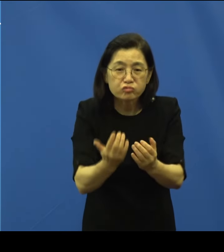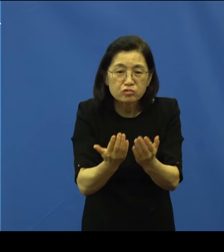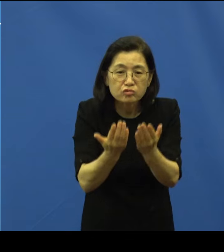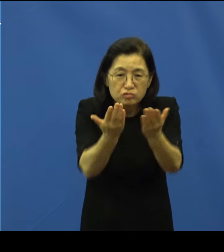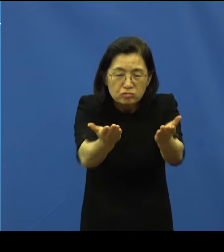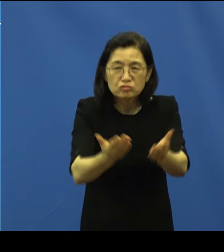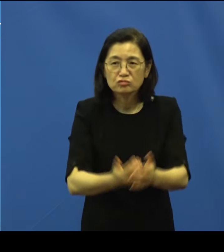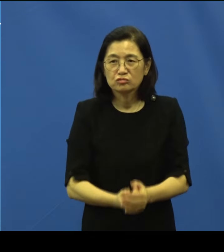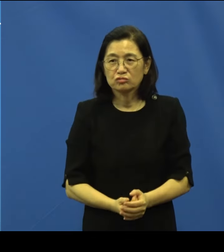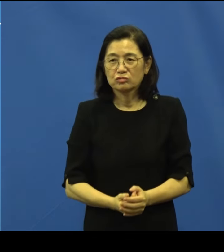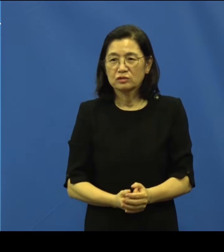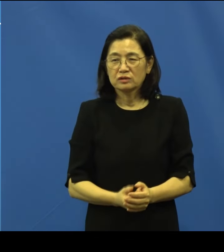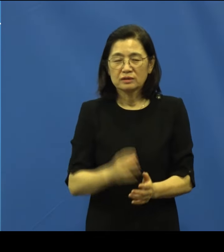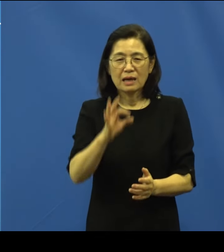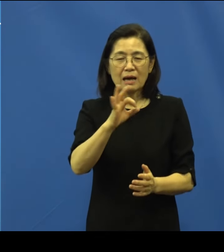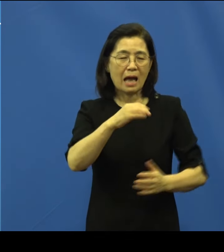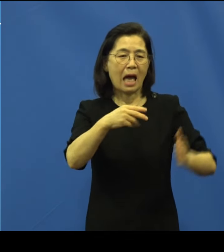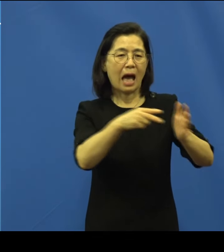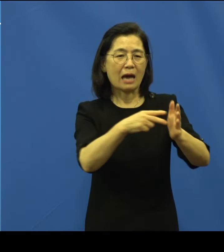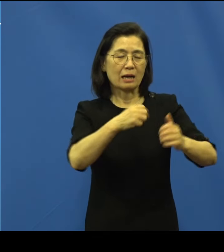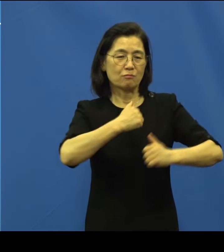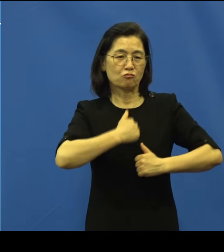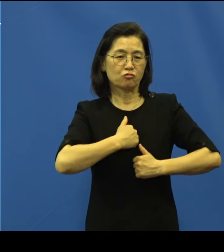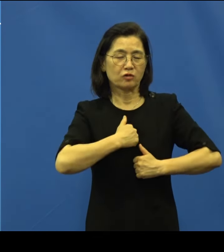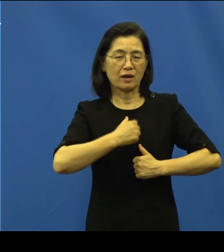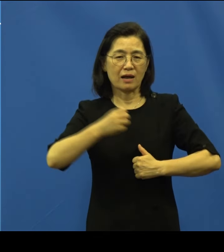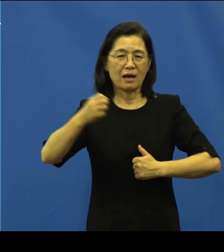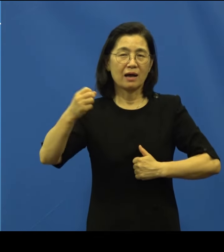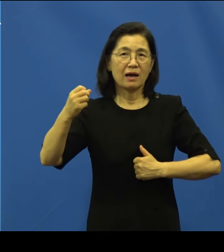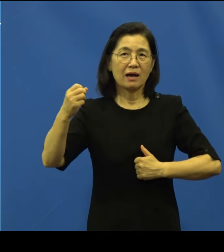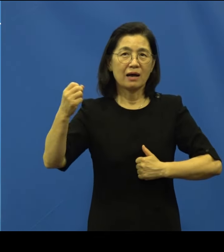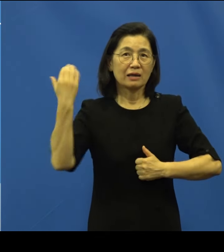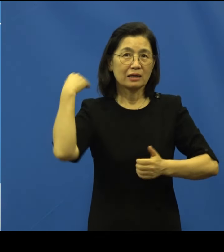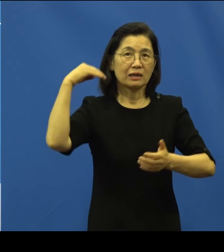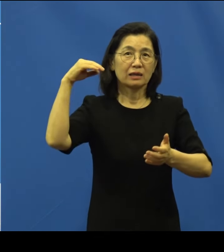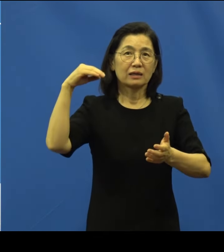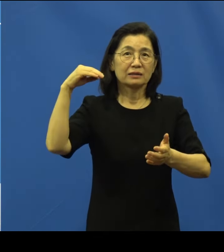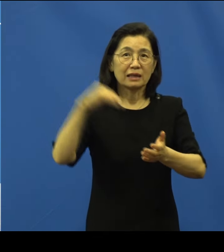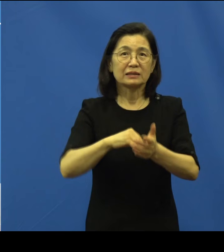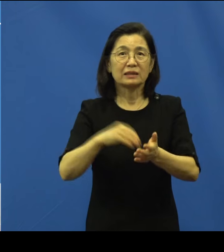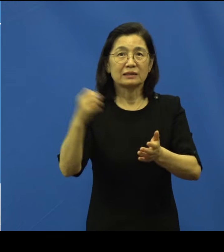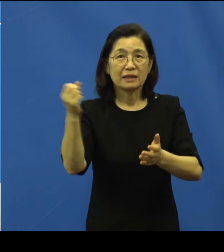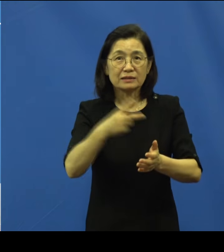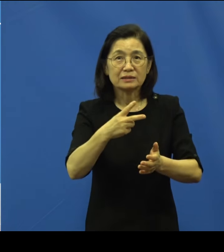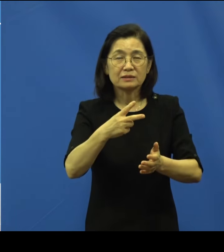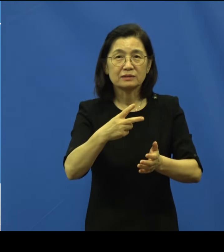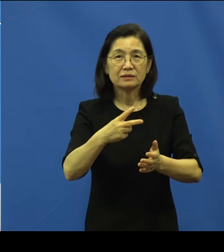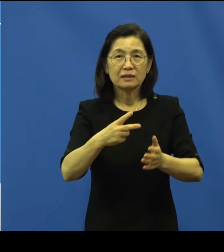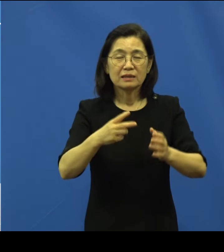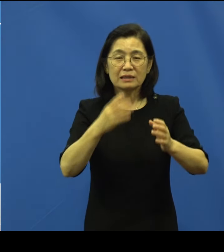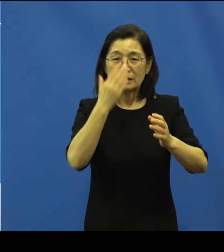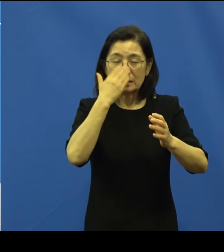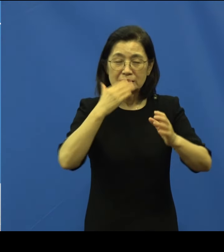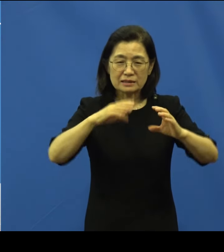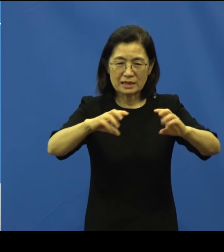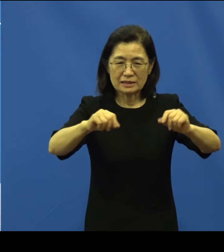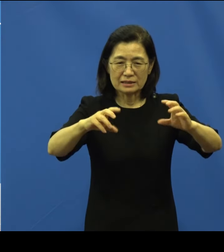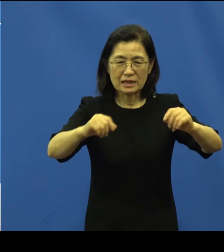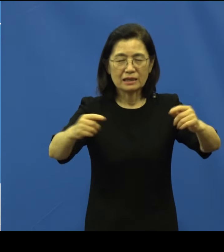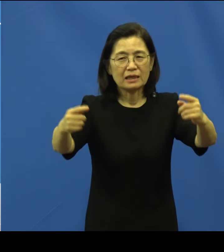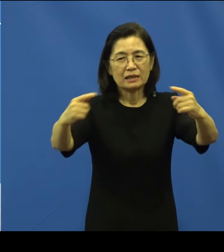아람 군대가 다시는 이스라엘 땅으로 들어오지 못했다. 23절에 보니까 왕이 위하여 음식을 많이 베풀고 그들이